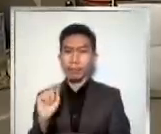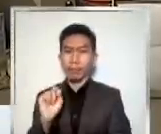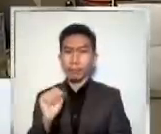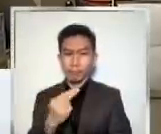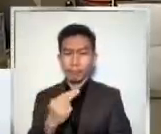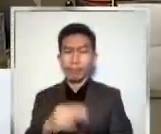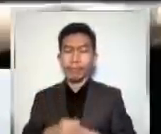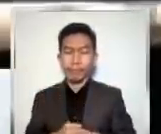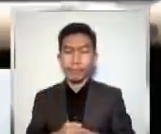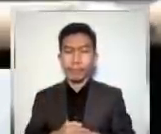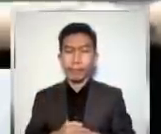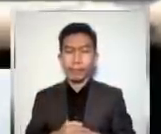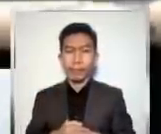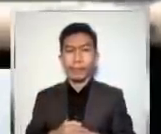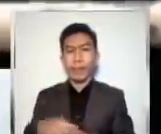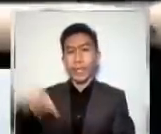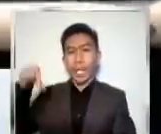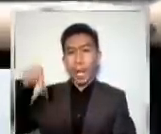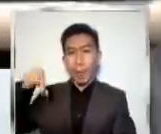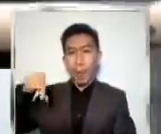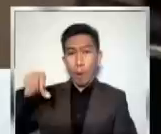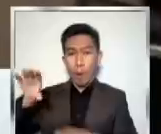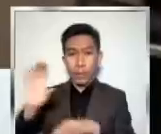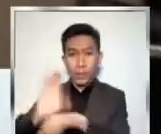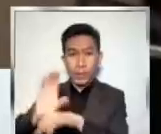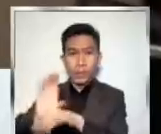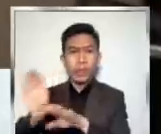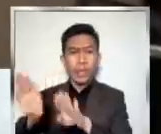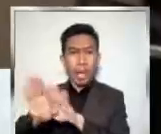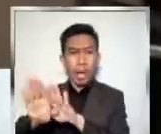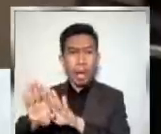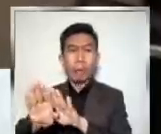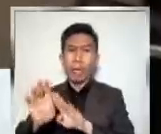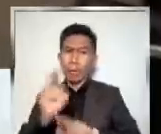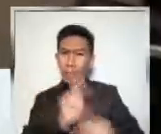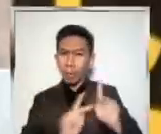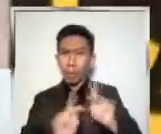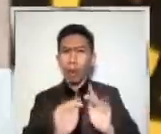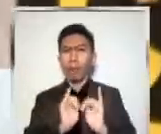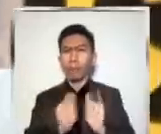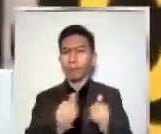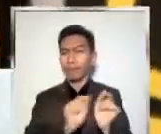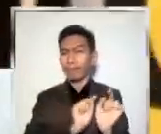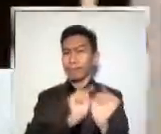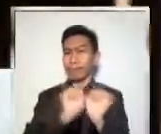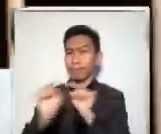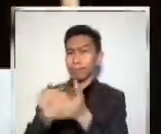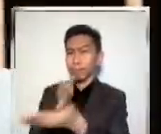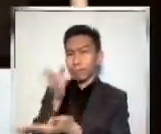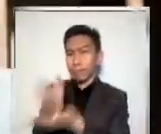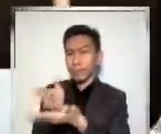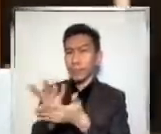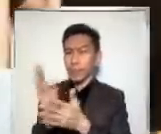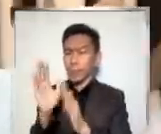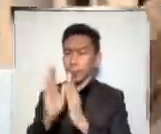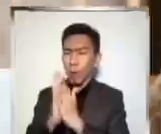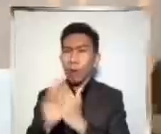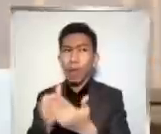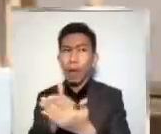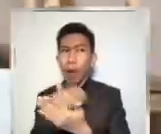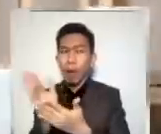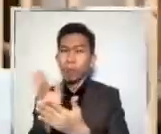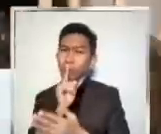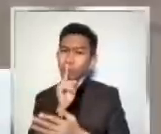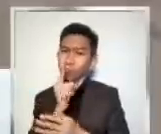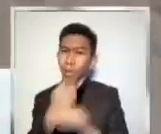Sarado ang Quiapo Church pero ang ilang deboto ng Nazareno sumadya pa rin dito para manalangin. Ang ilan nagkukubli na lang sa likod ng mga poste para